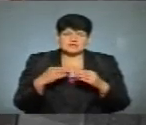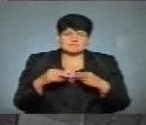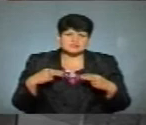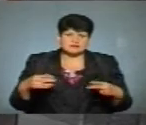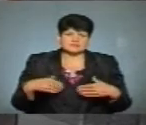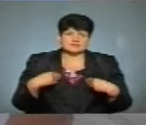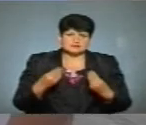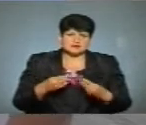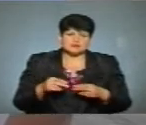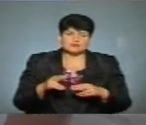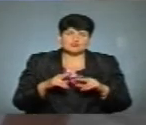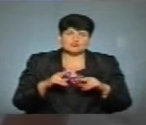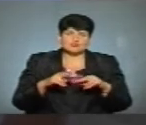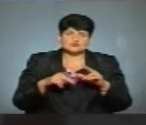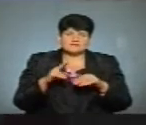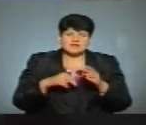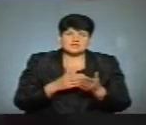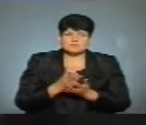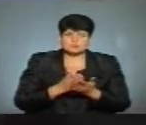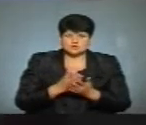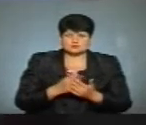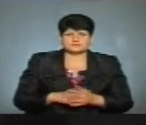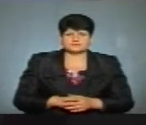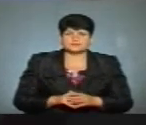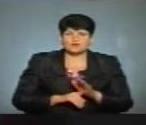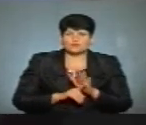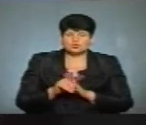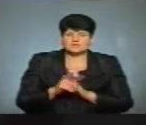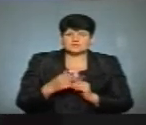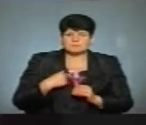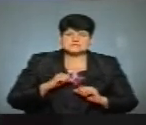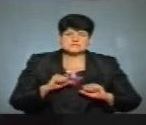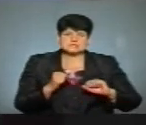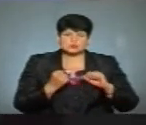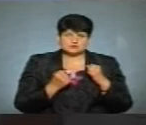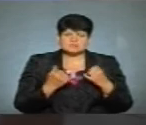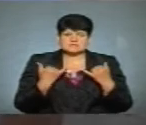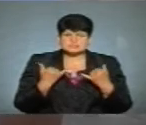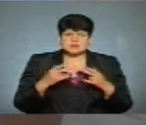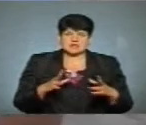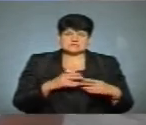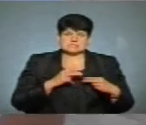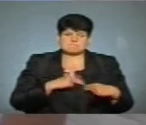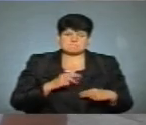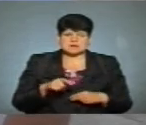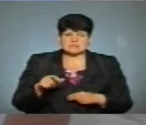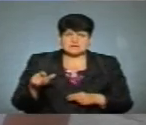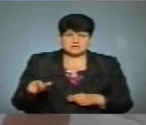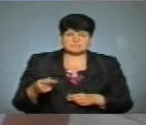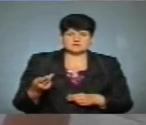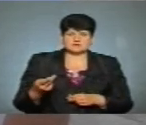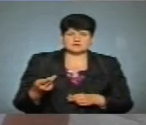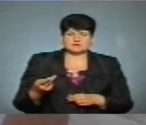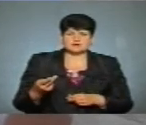будівельні послуги. Починали ми цікаво з друзями, зараз з партнерами. З двома нас би